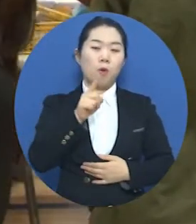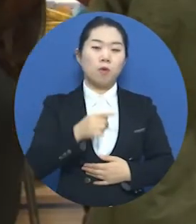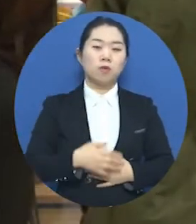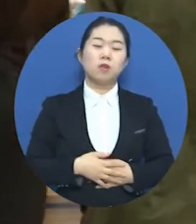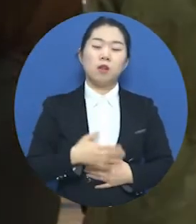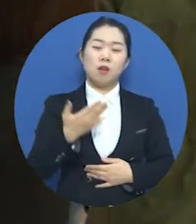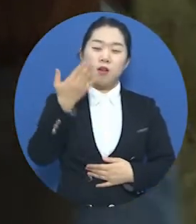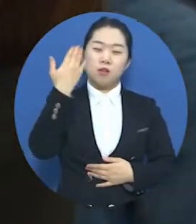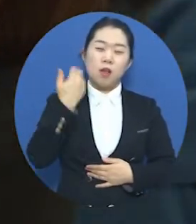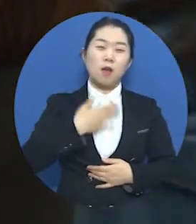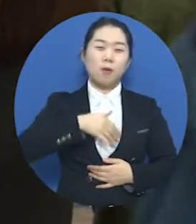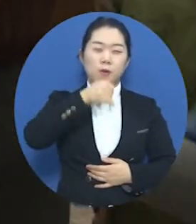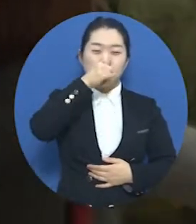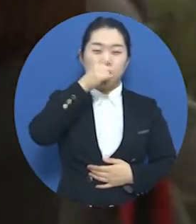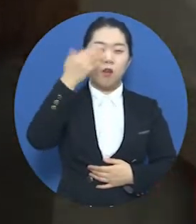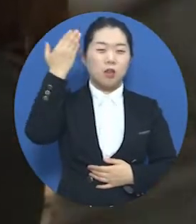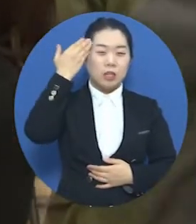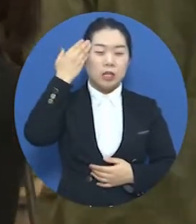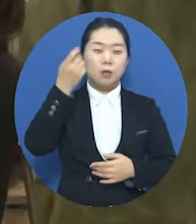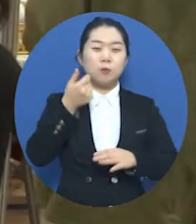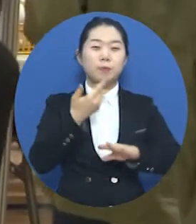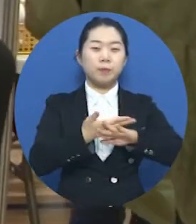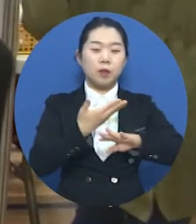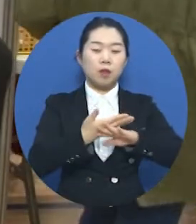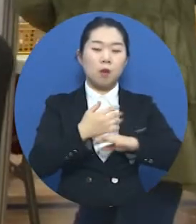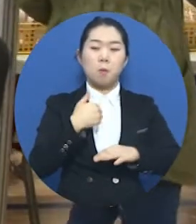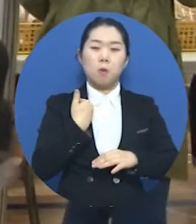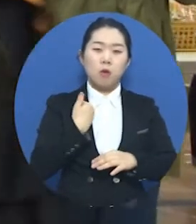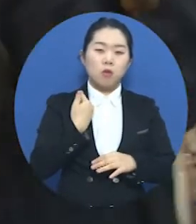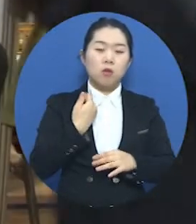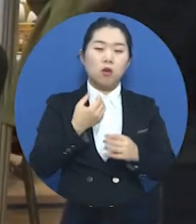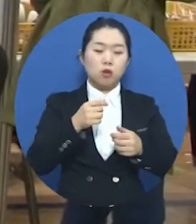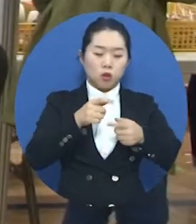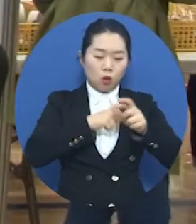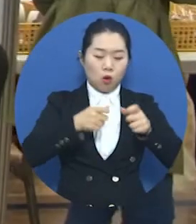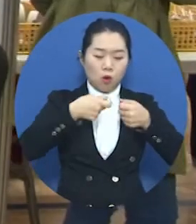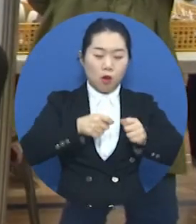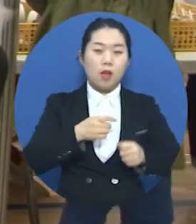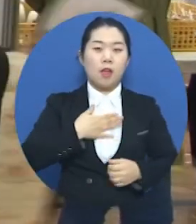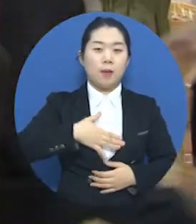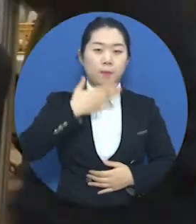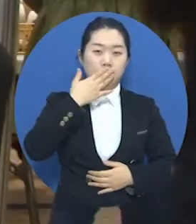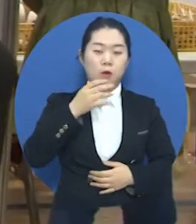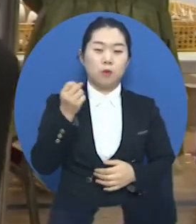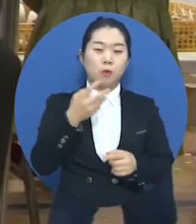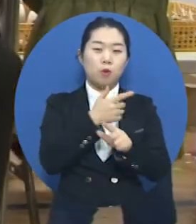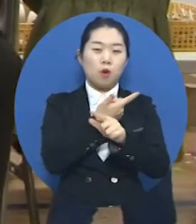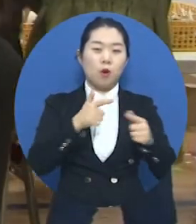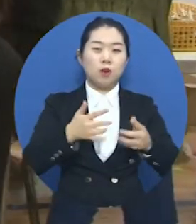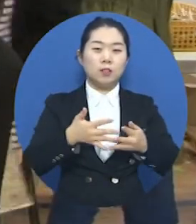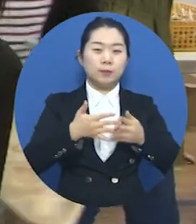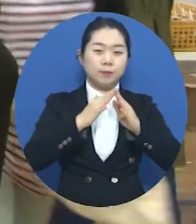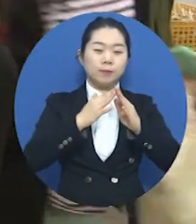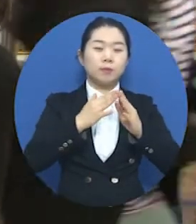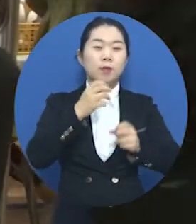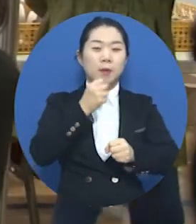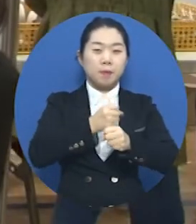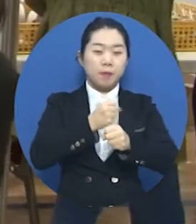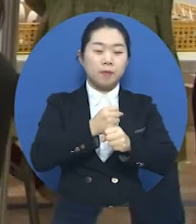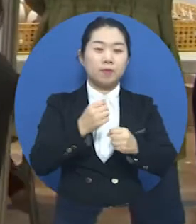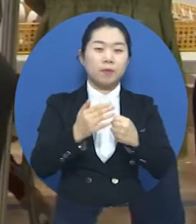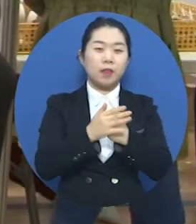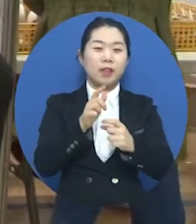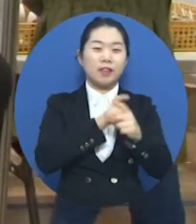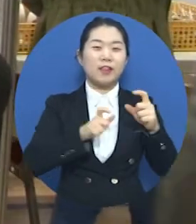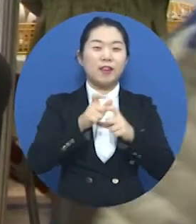된 거 혹시 있어요? 아니, 일단 기존에 알던 상식과 다르게 저희가 몰랐던 부분을 좀 더 이렇게 구체적으로 알 수 있었고 각종